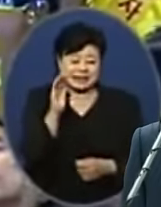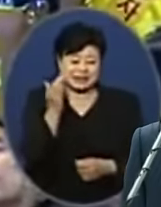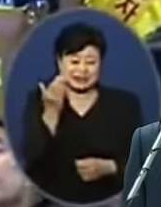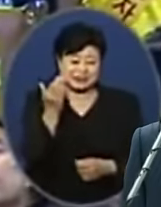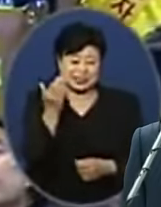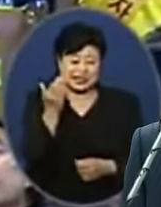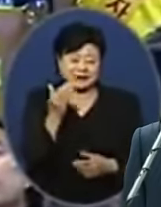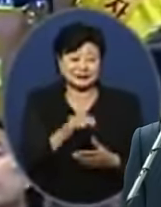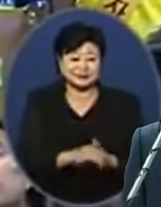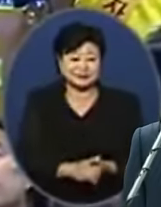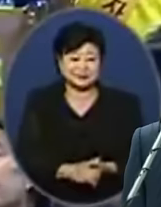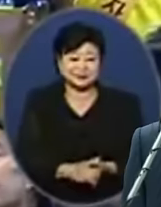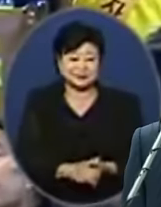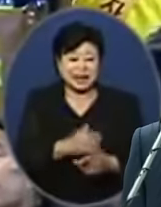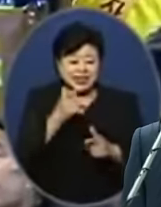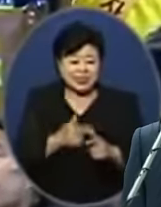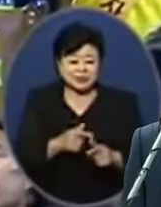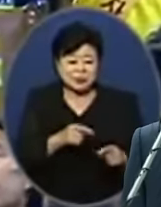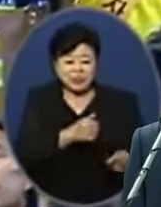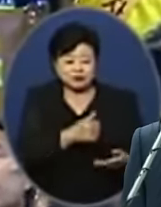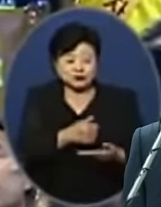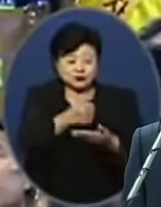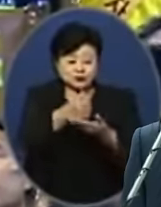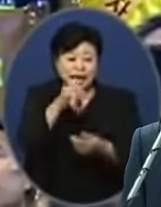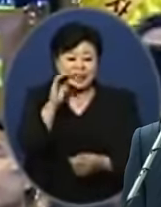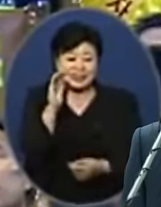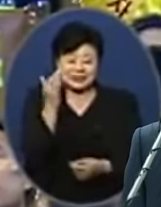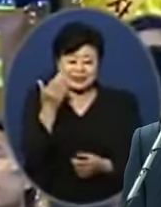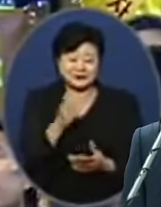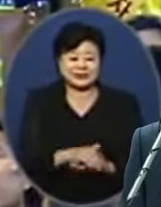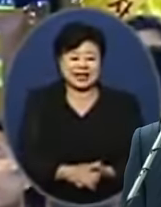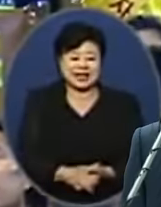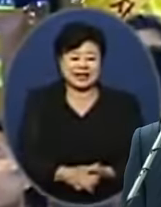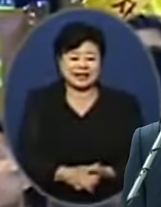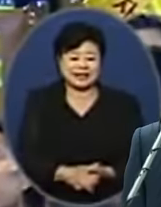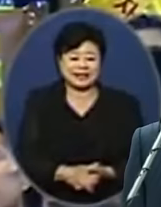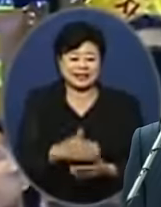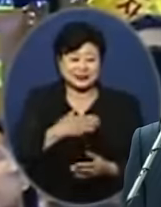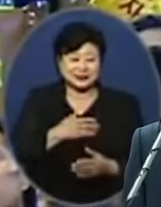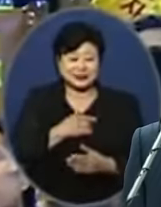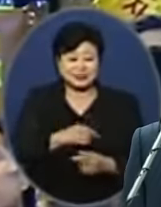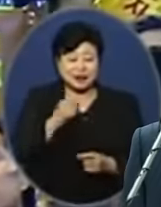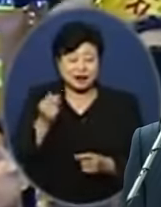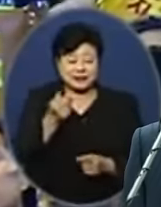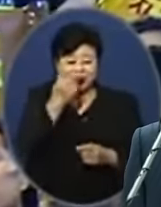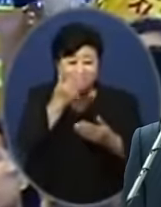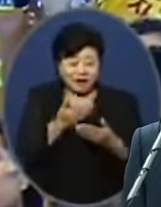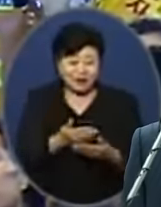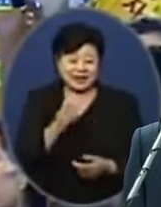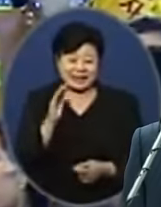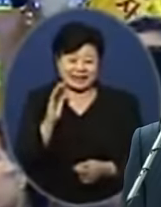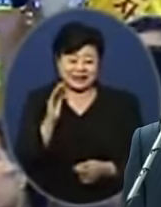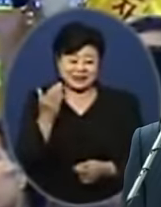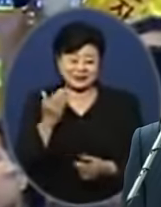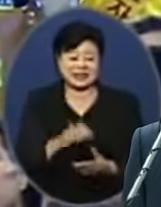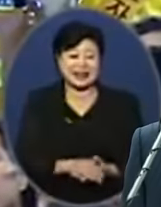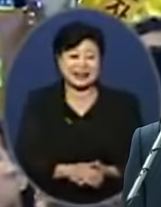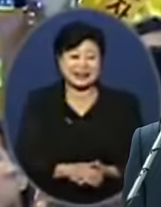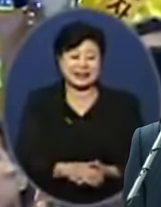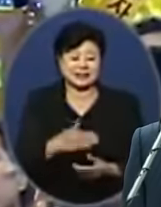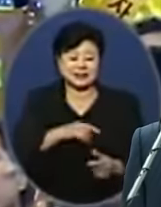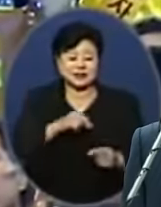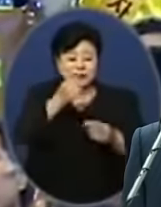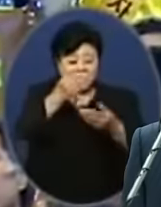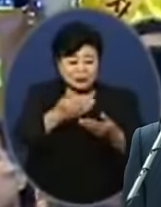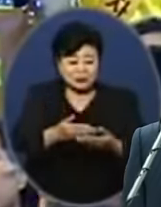되셨습니다. 예수님은 나의 구주가 되셨습니다. 저는 영생을 얻게 되었습니다. 저를